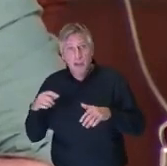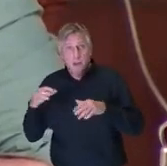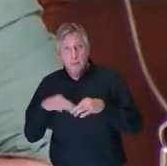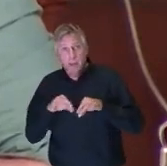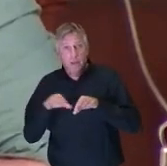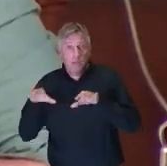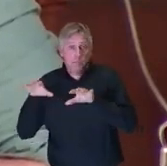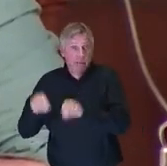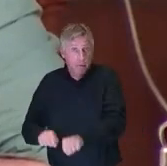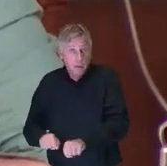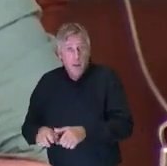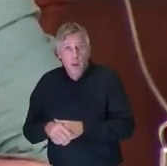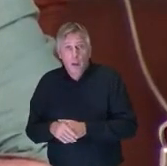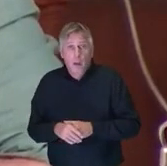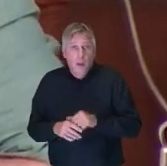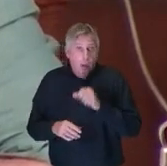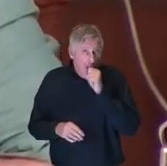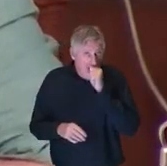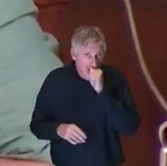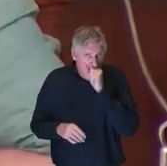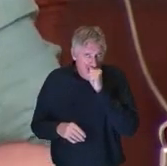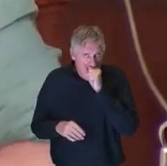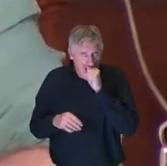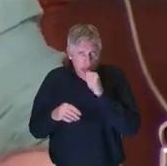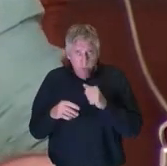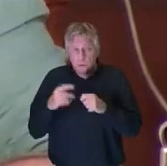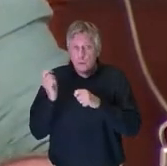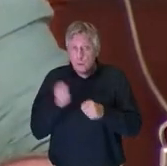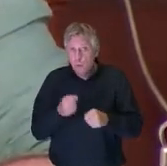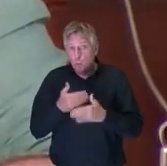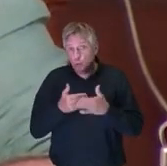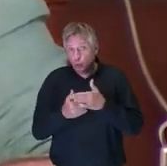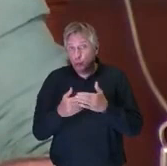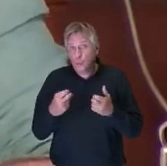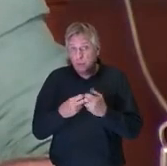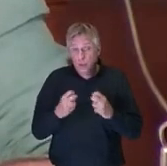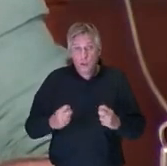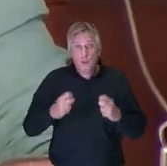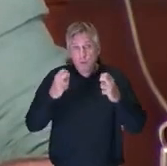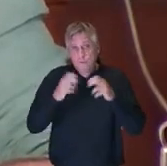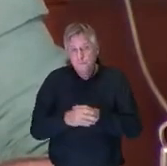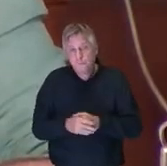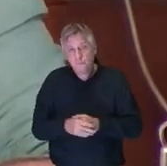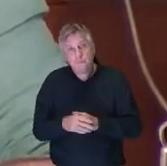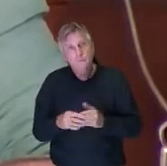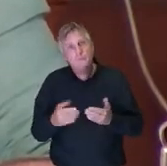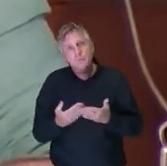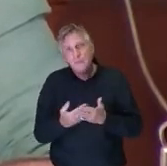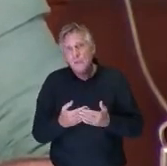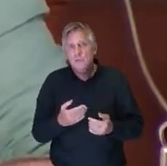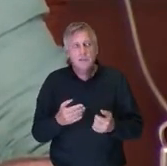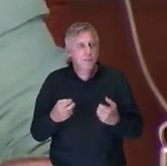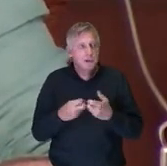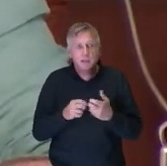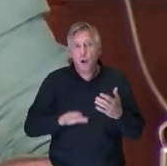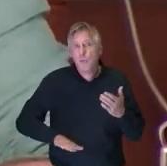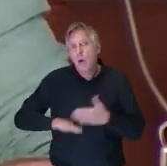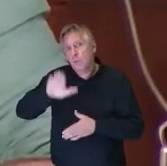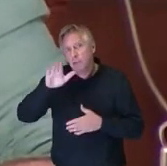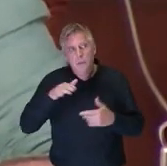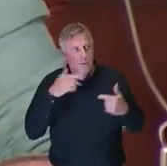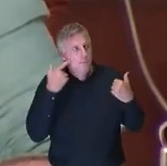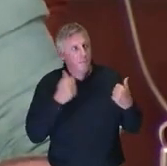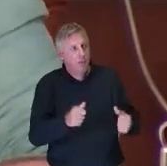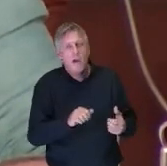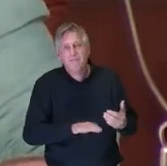de l'énergie, les coûts de construction ont continué d'augmenter, et puis l'inflation galopante que nous connaissons a rendu aussi